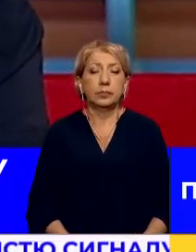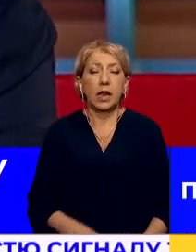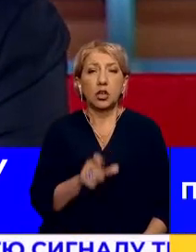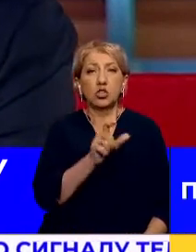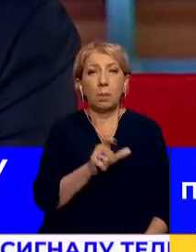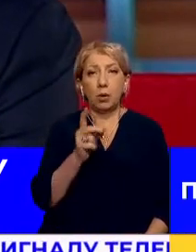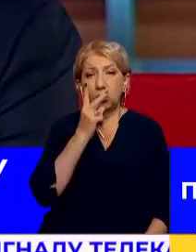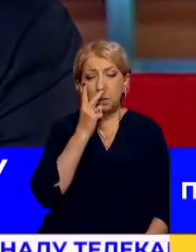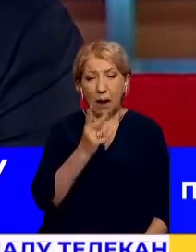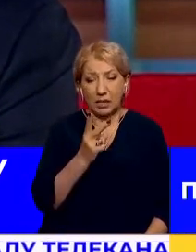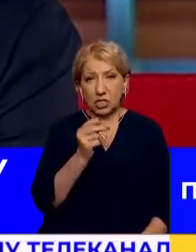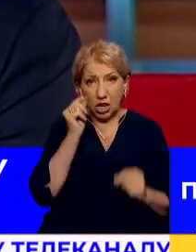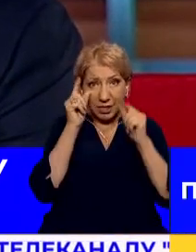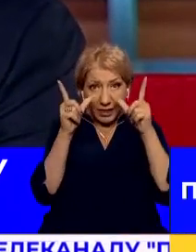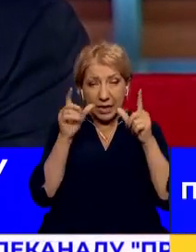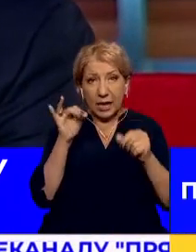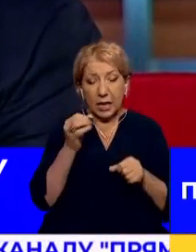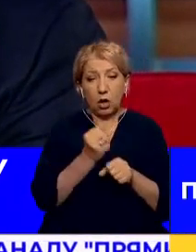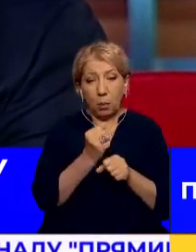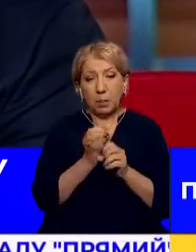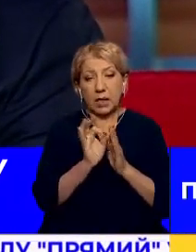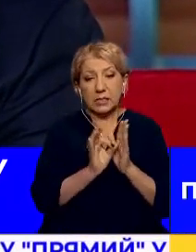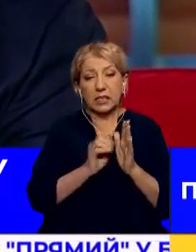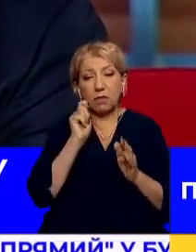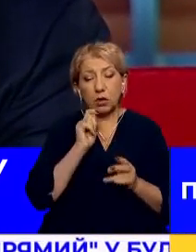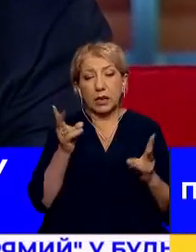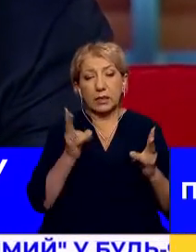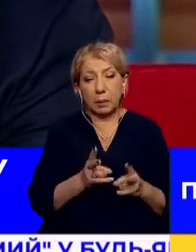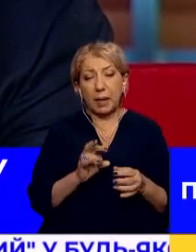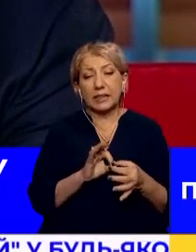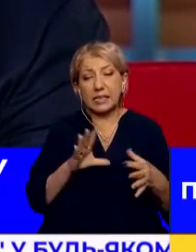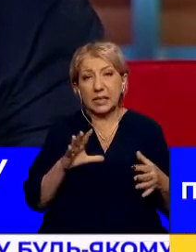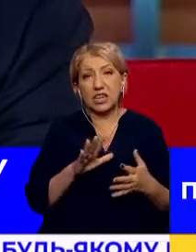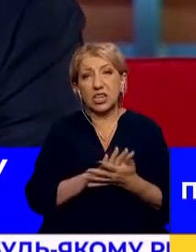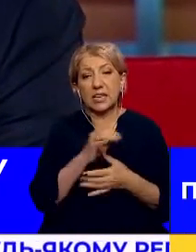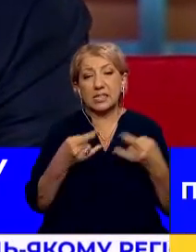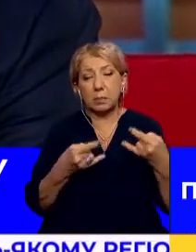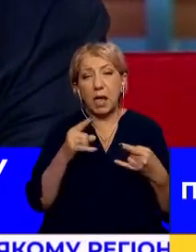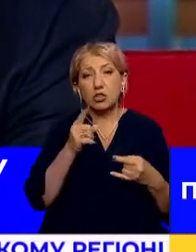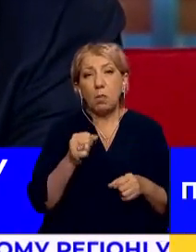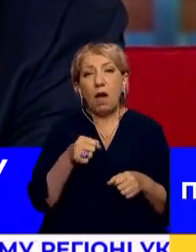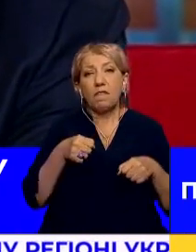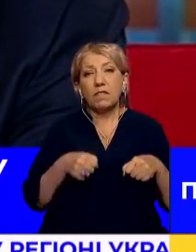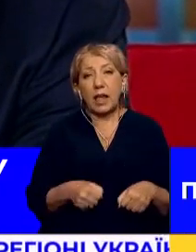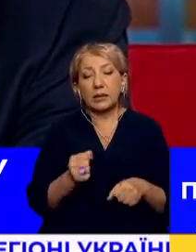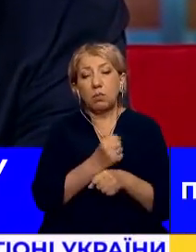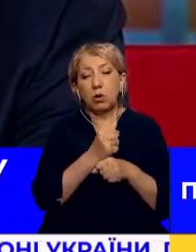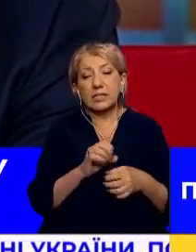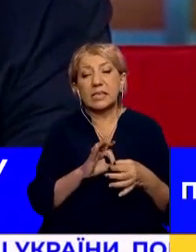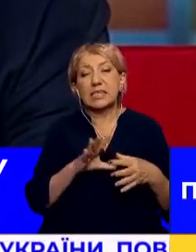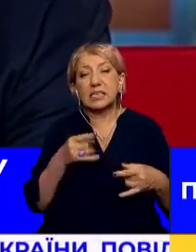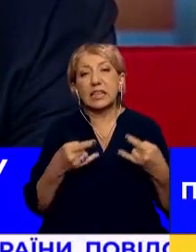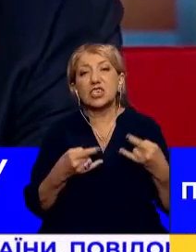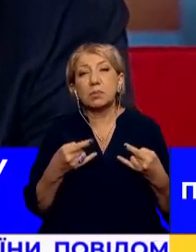люди бачили і робили об'єктивні реальні оцінки, в Україні треба незалежні ЗМІ. Чому влада бореться з незалежними ЗМІ?